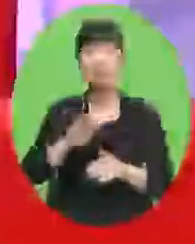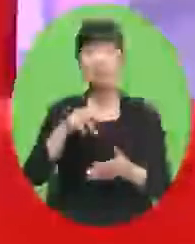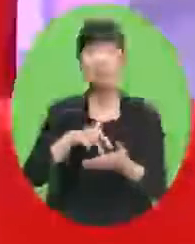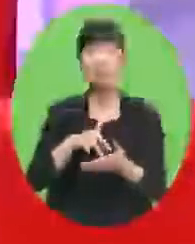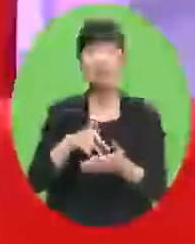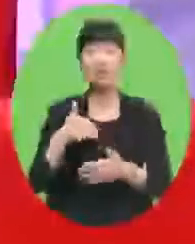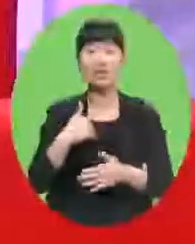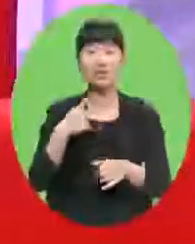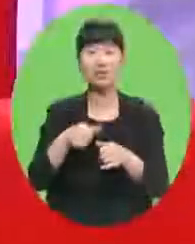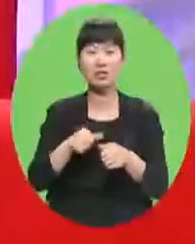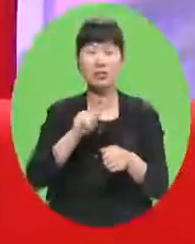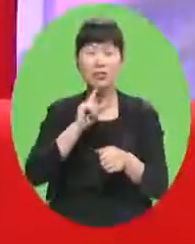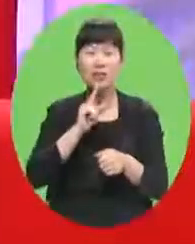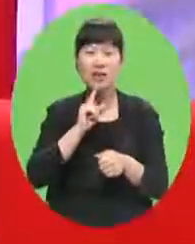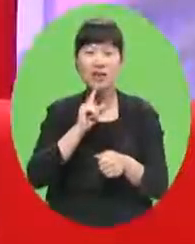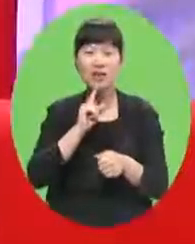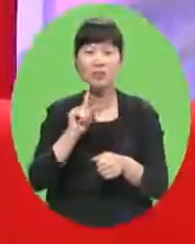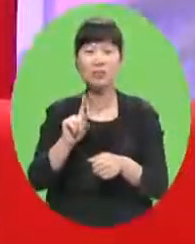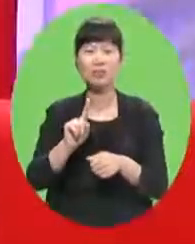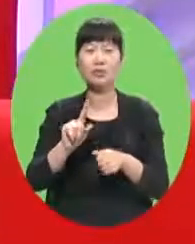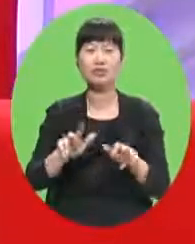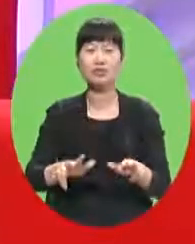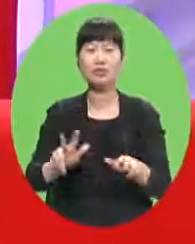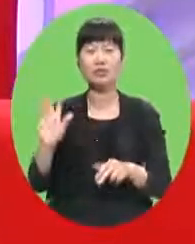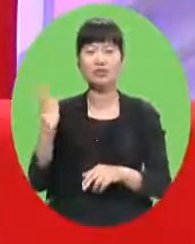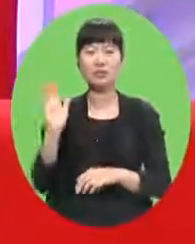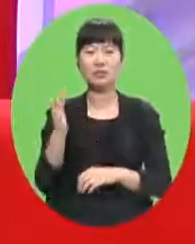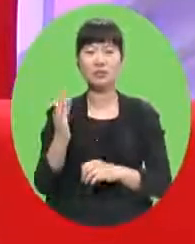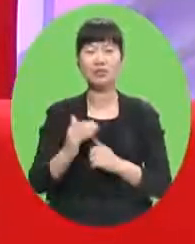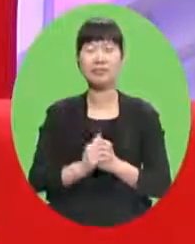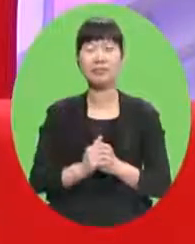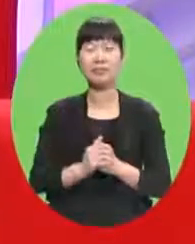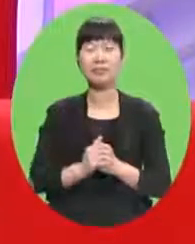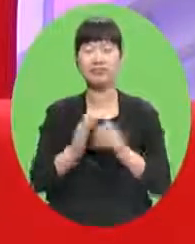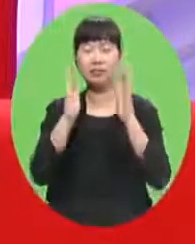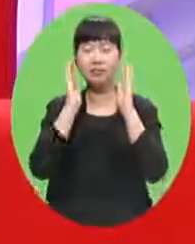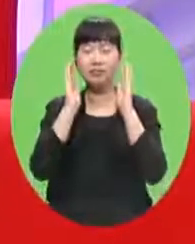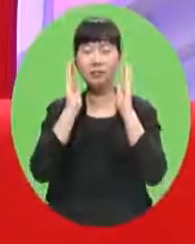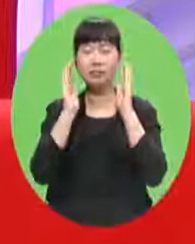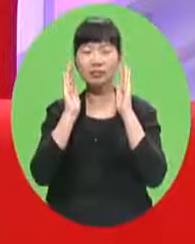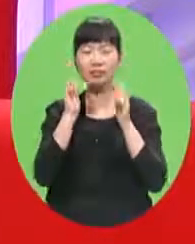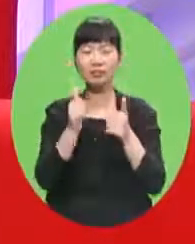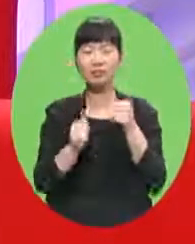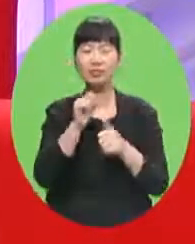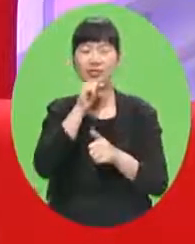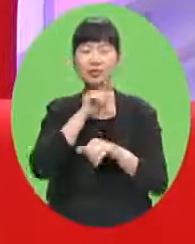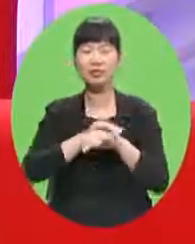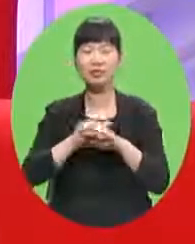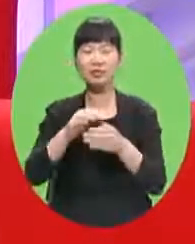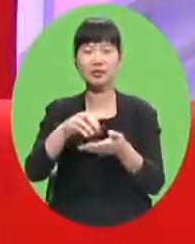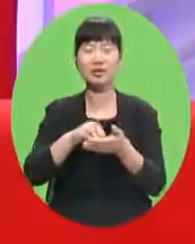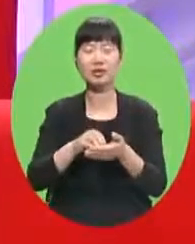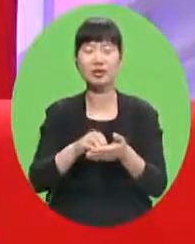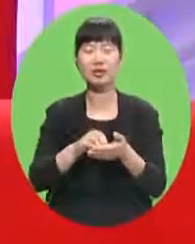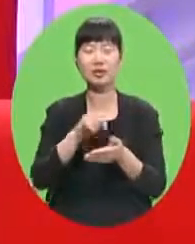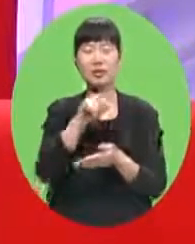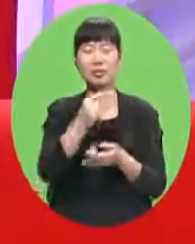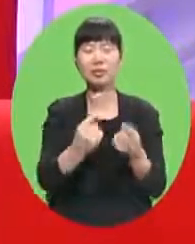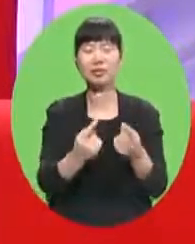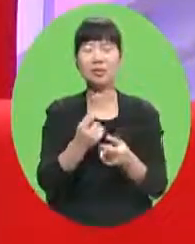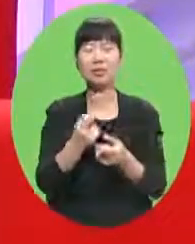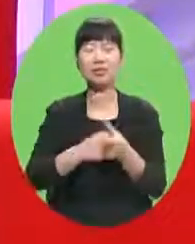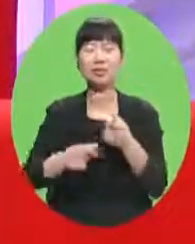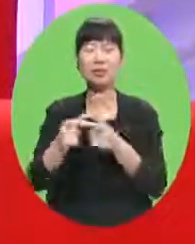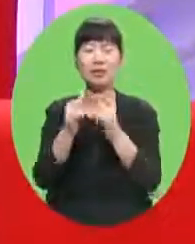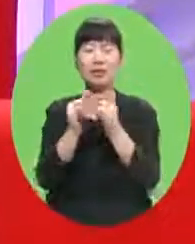어떤 건 좀 제가 좀 조언을 드리고 싶으냐면요. 요즘은 이렇게 공부를 시험 성적을 잘 받는 이제 그런 아이보다는 좀